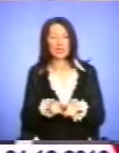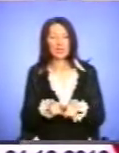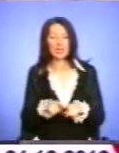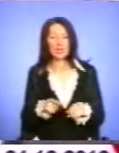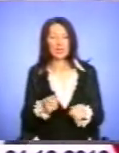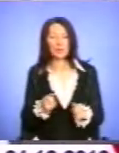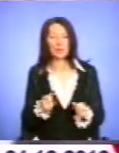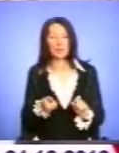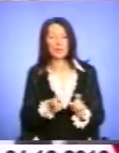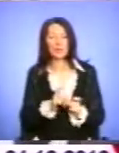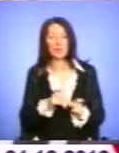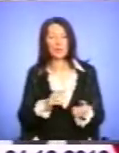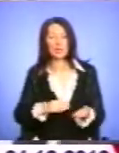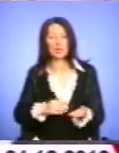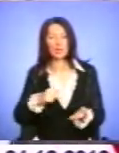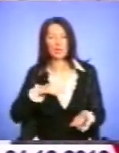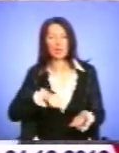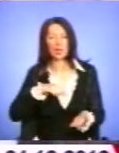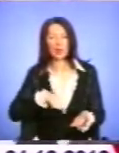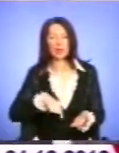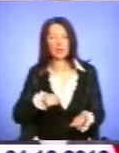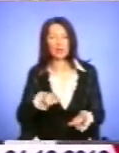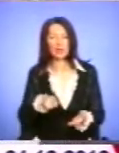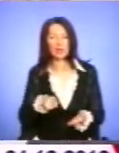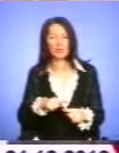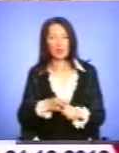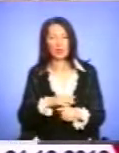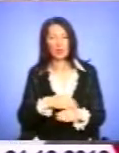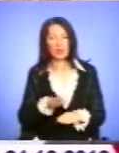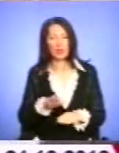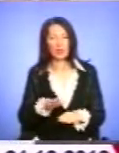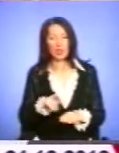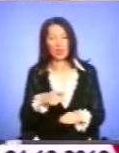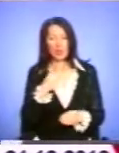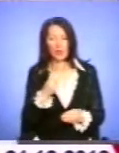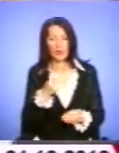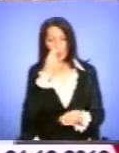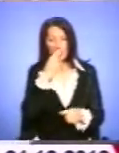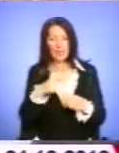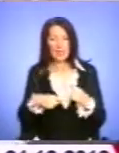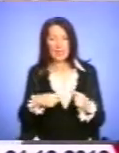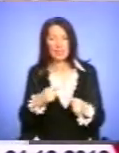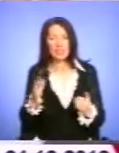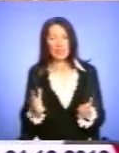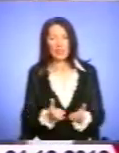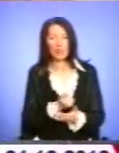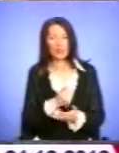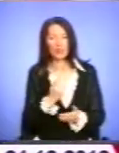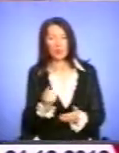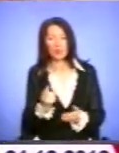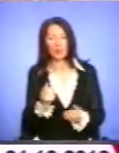тут техніка нівелюється. Але все-таки тут видно, традиційно тут виграють одні і